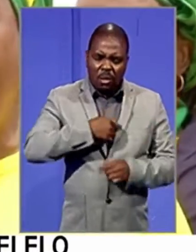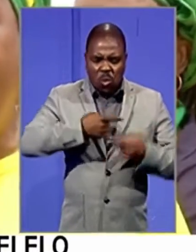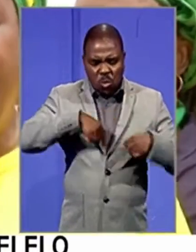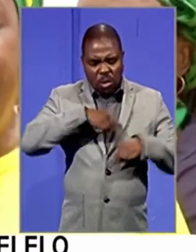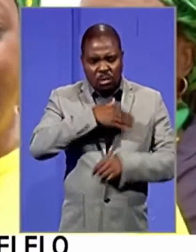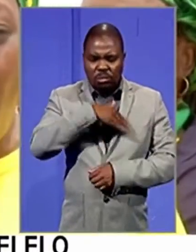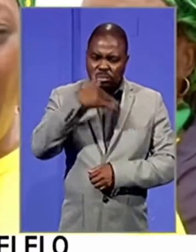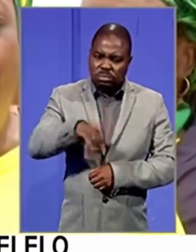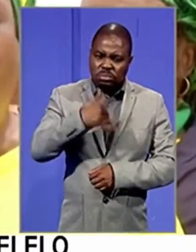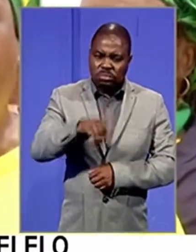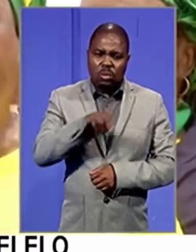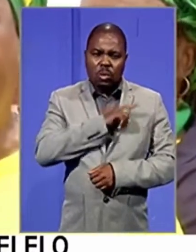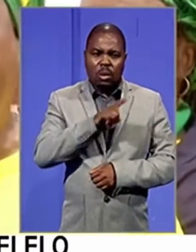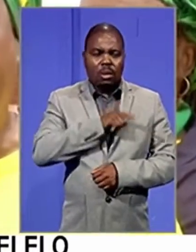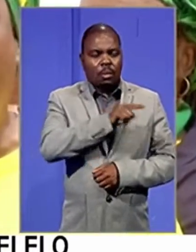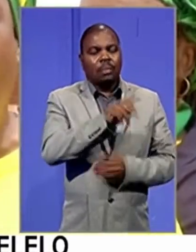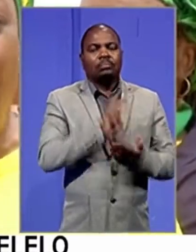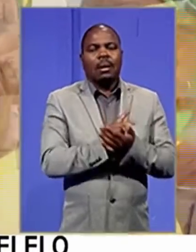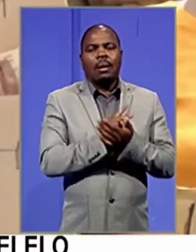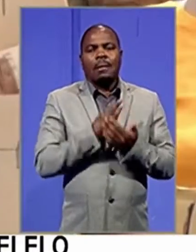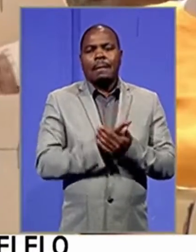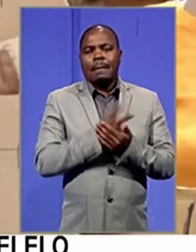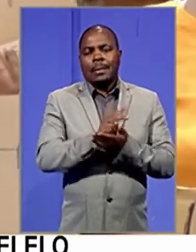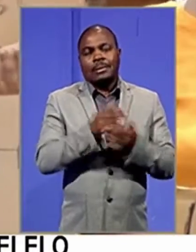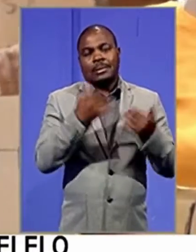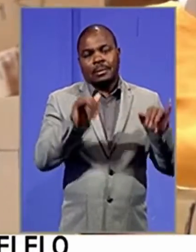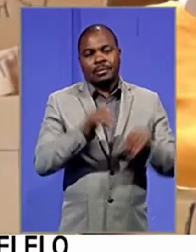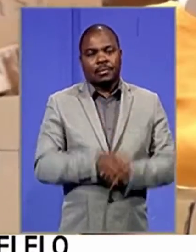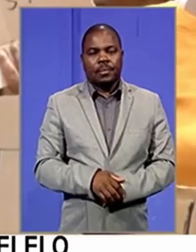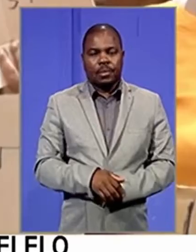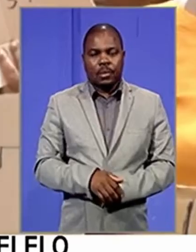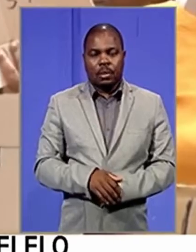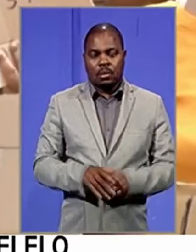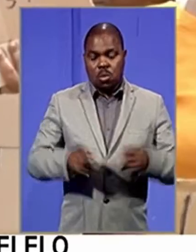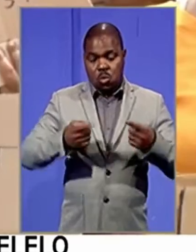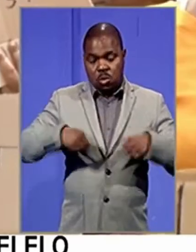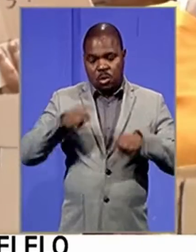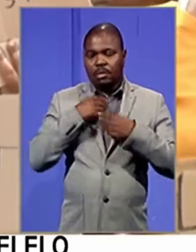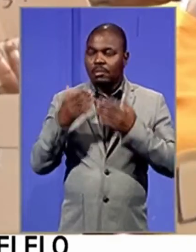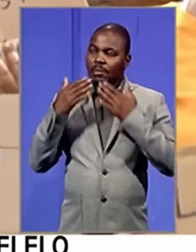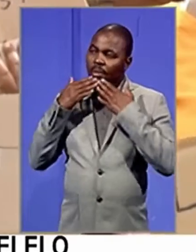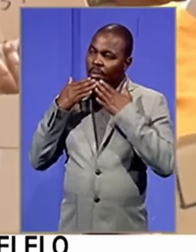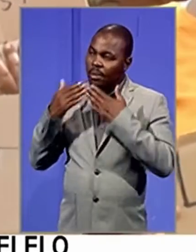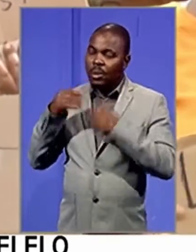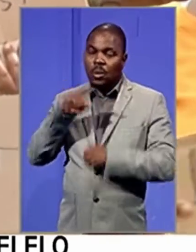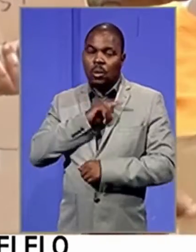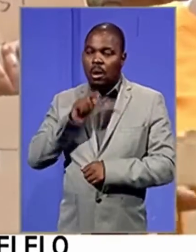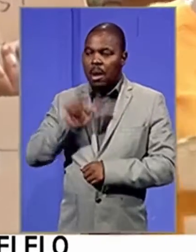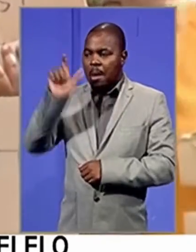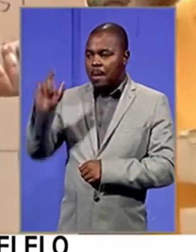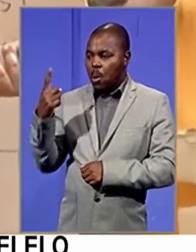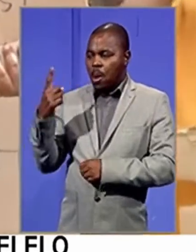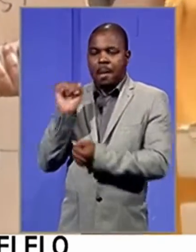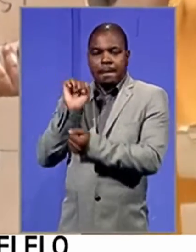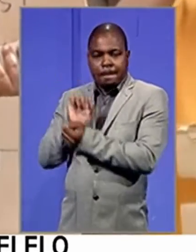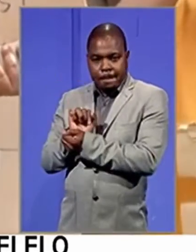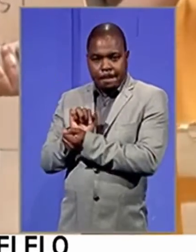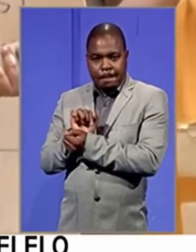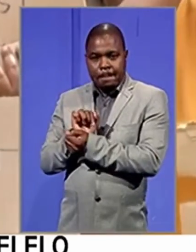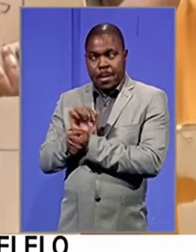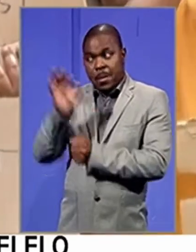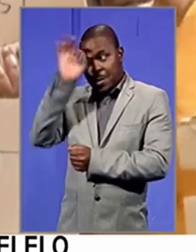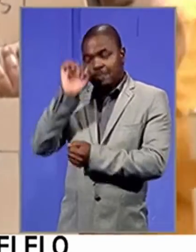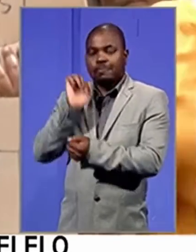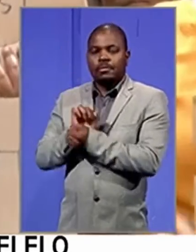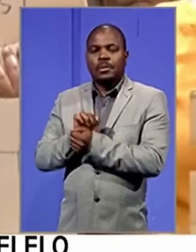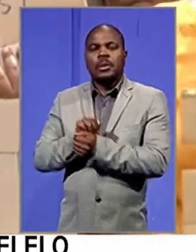ge re gopola le ka gare ga trauma e le gore ba sale ka gare ga yona. Re leboga kudu ge sepodisi se ile sa kgona go kry-a o moane wa bagonanelwa